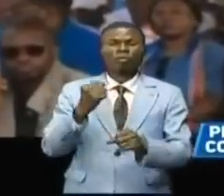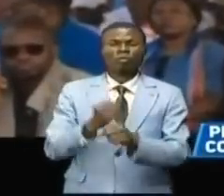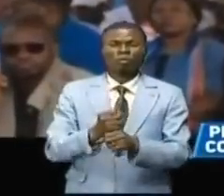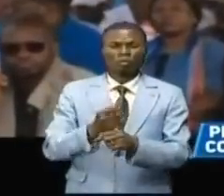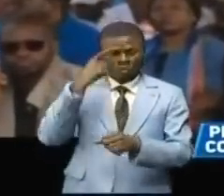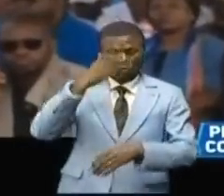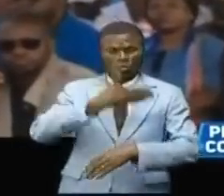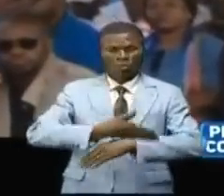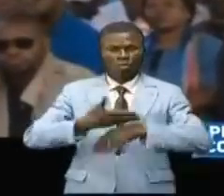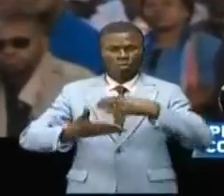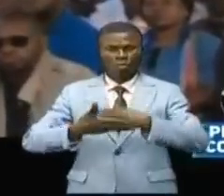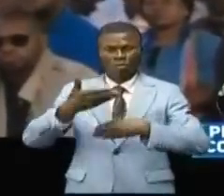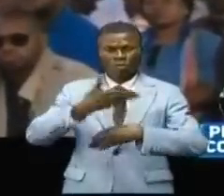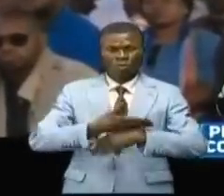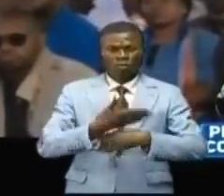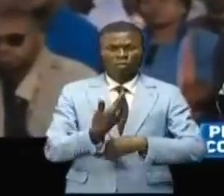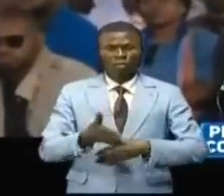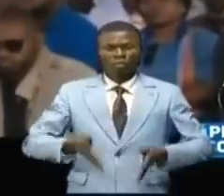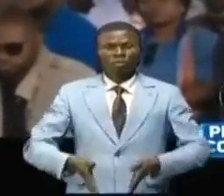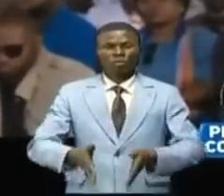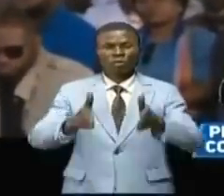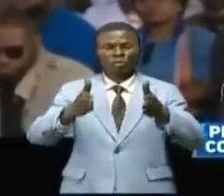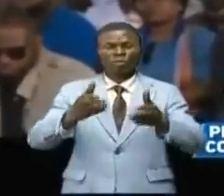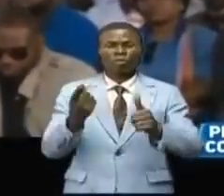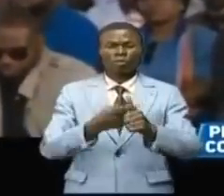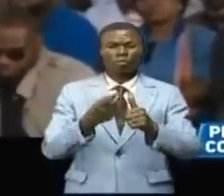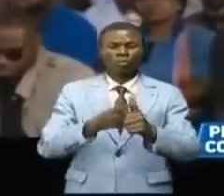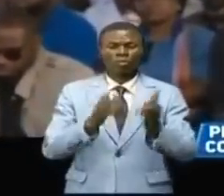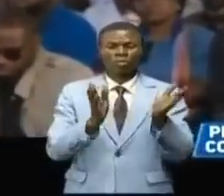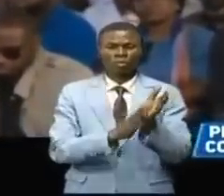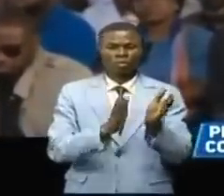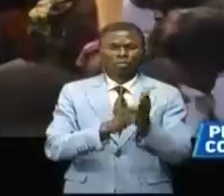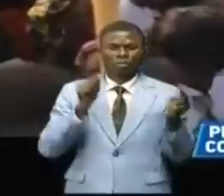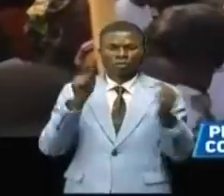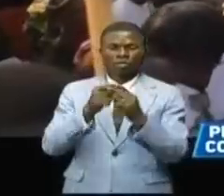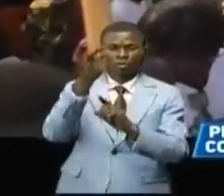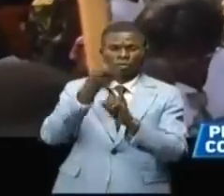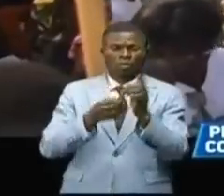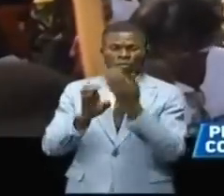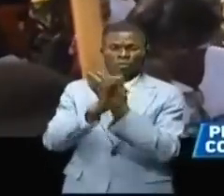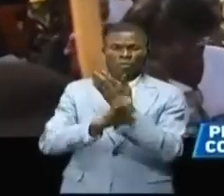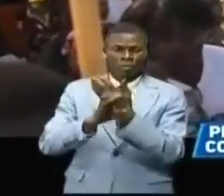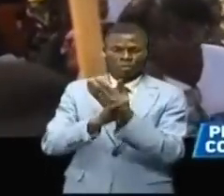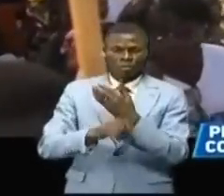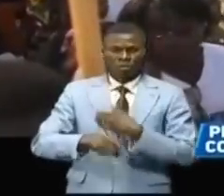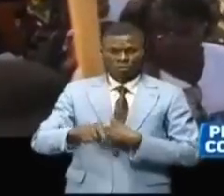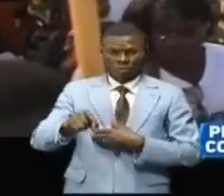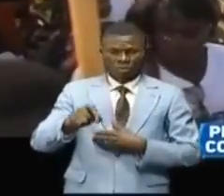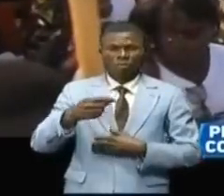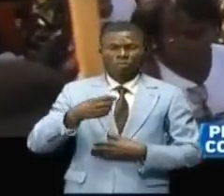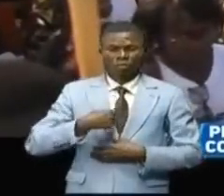la construction des infrastructures, notamment des écoles jusqu'au mois d'août.